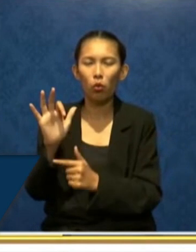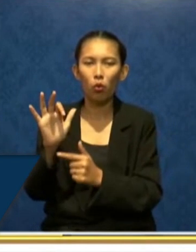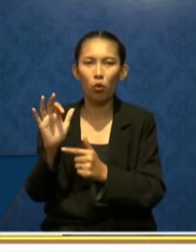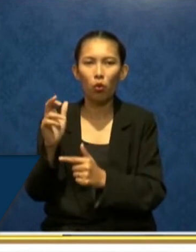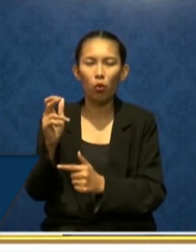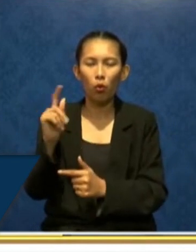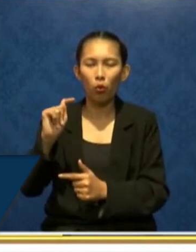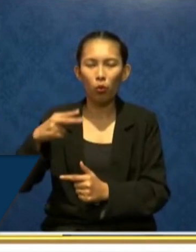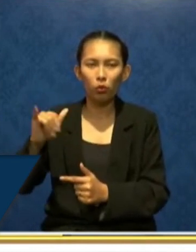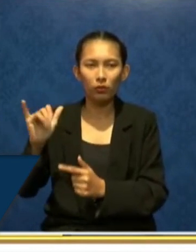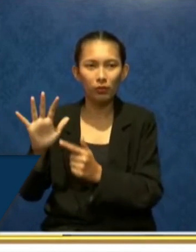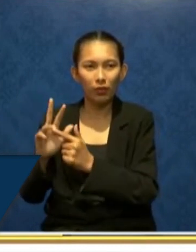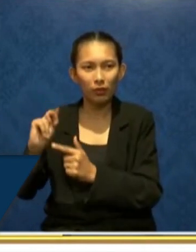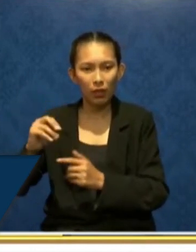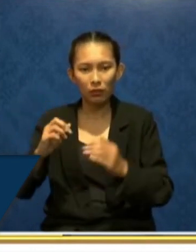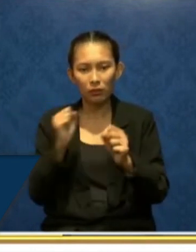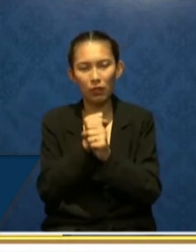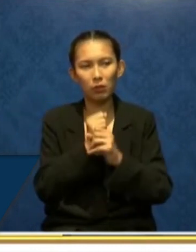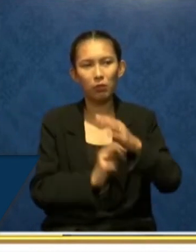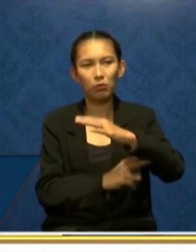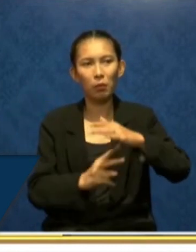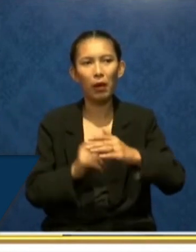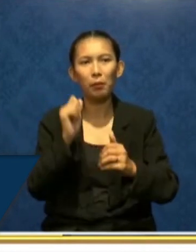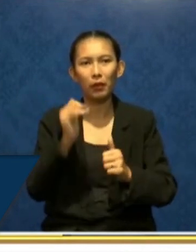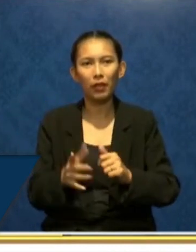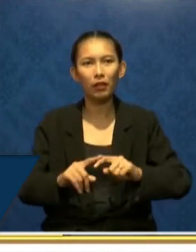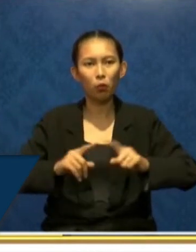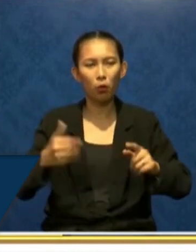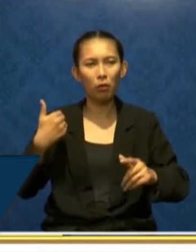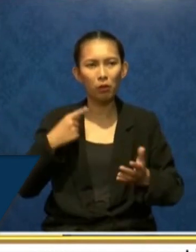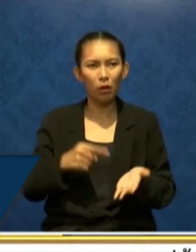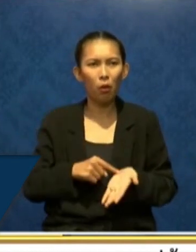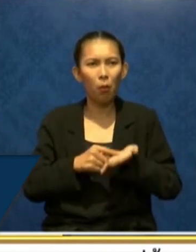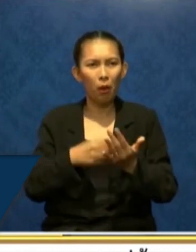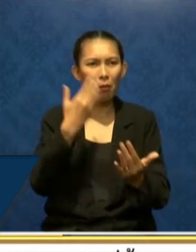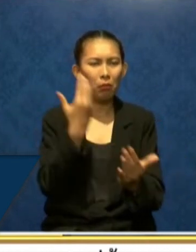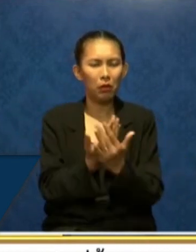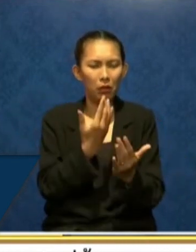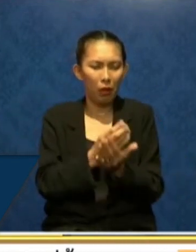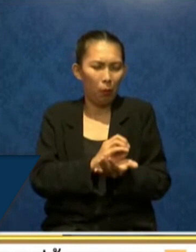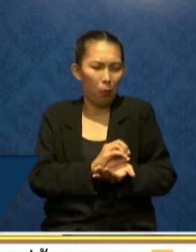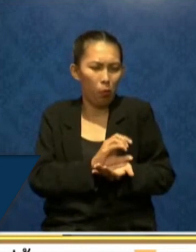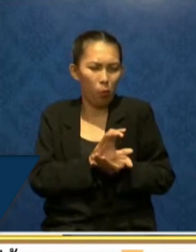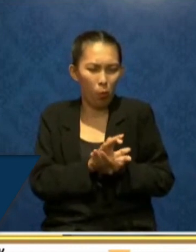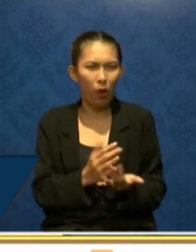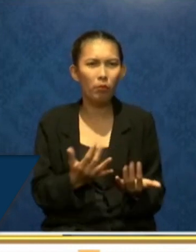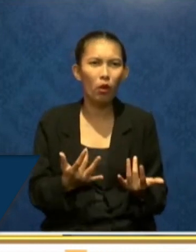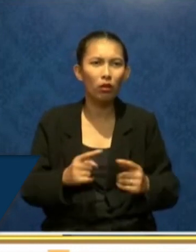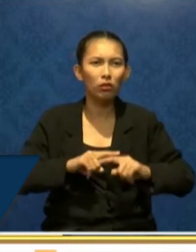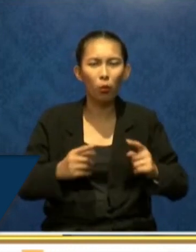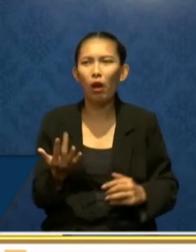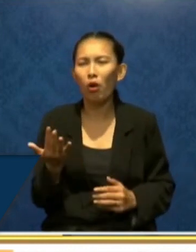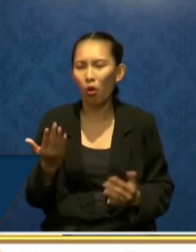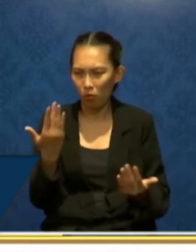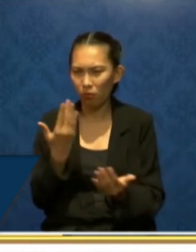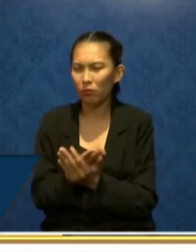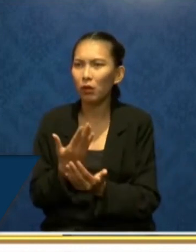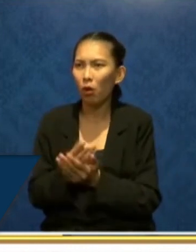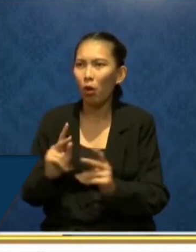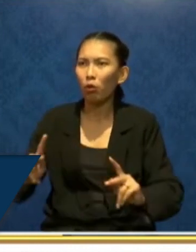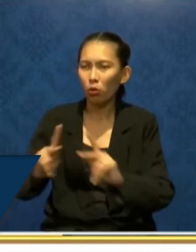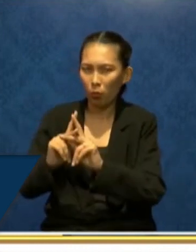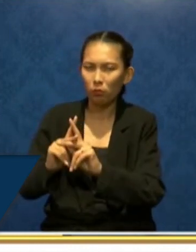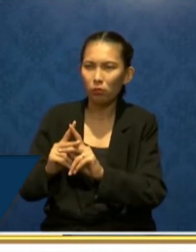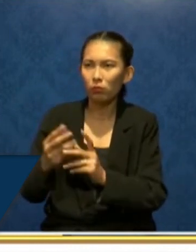ส dánd steep sigloในขณะที่หนวยงานปวกครองท้องทนเขามหนัสื เขาเกรีมงบประมาณทุกอย่เรีร้อยแล้วขอแกรวอธยาน อนุญาเทานั้นเอง